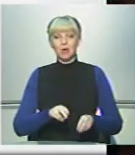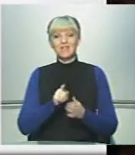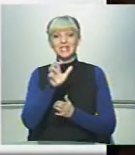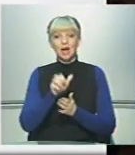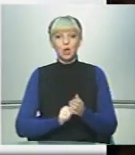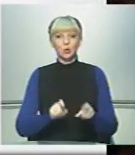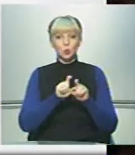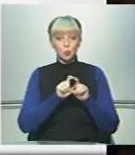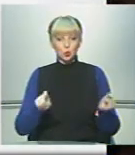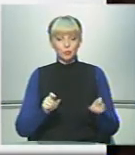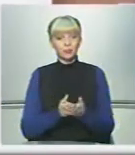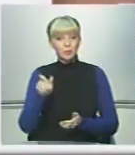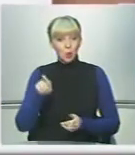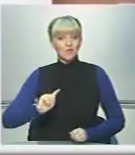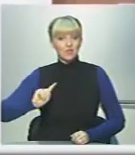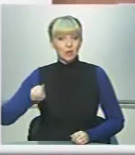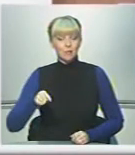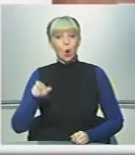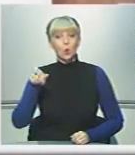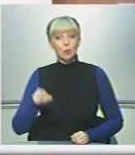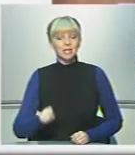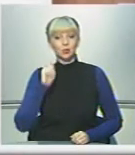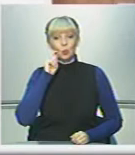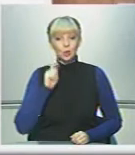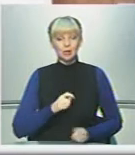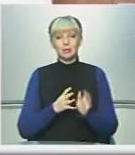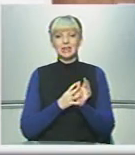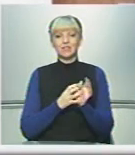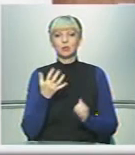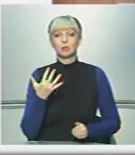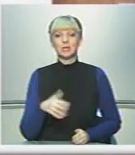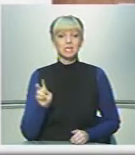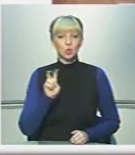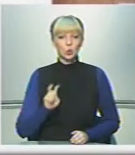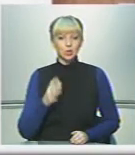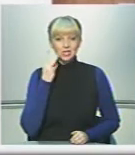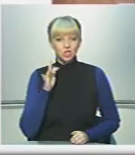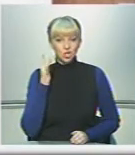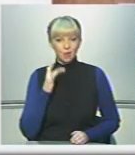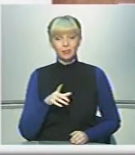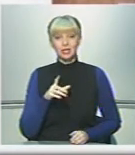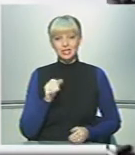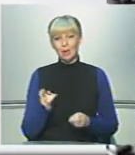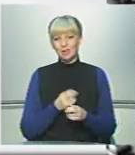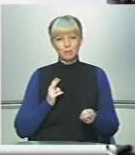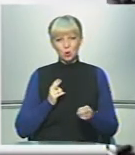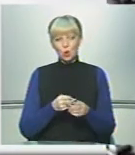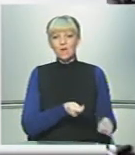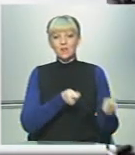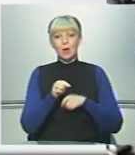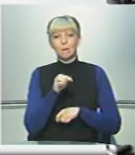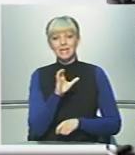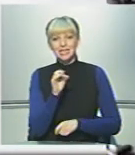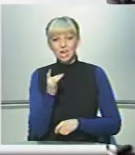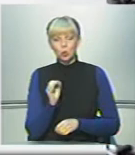фіскальної служби. Посадовець вимагав від громадянина України $950 США за безперешкодне ввезення